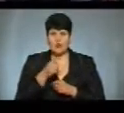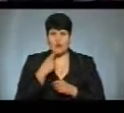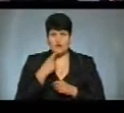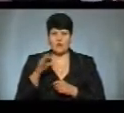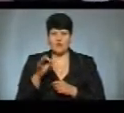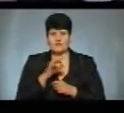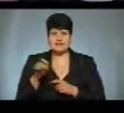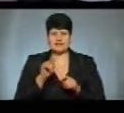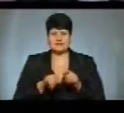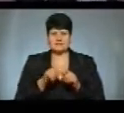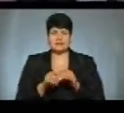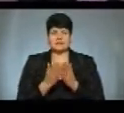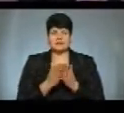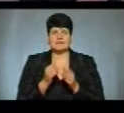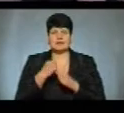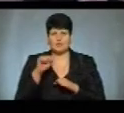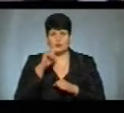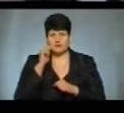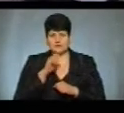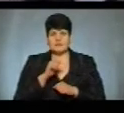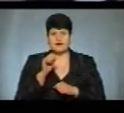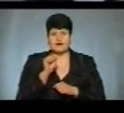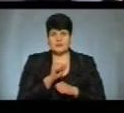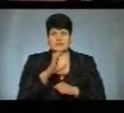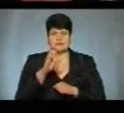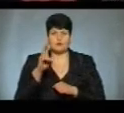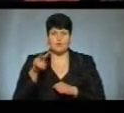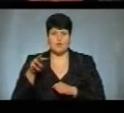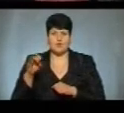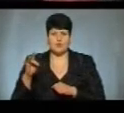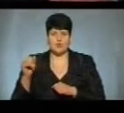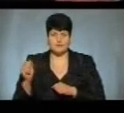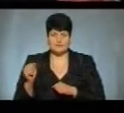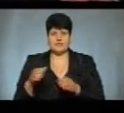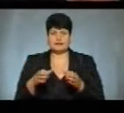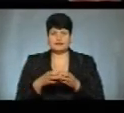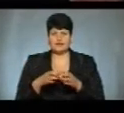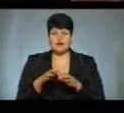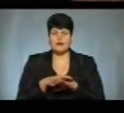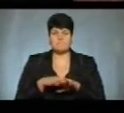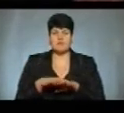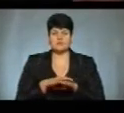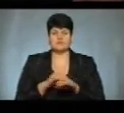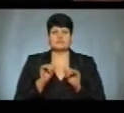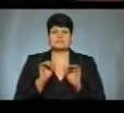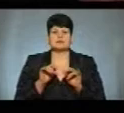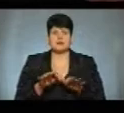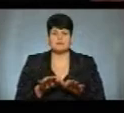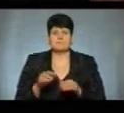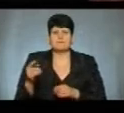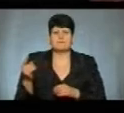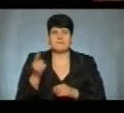офіційний експерт Книги рекордів України Аліна Скоморохова. Категорія «Масові заходи».